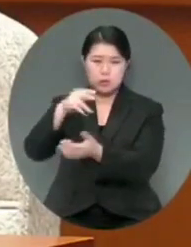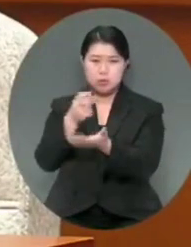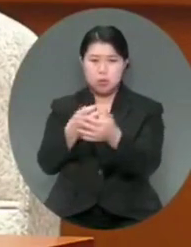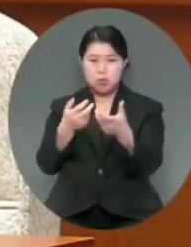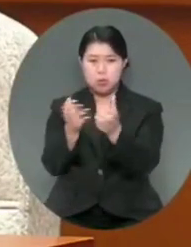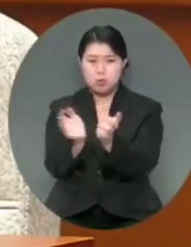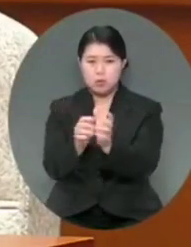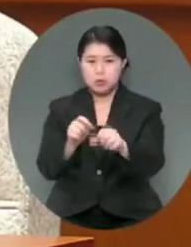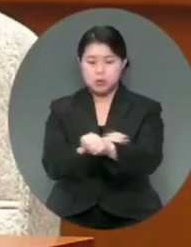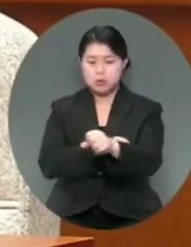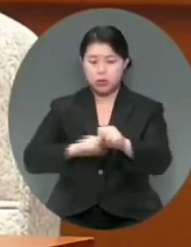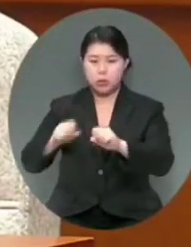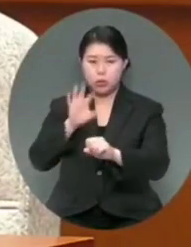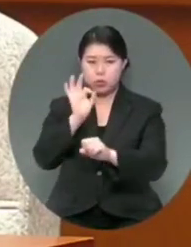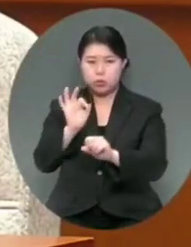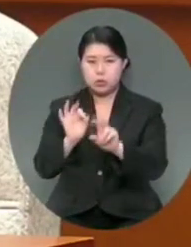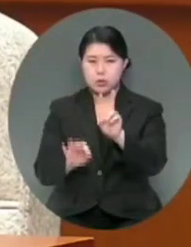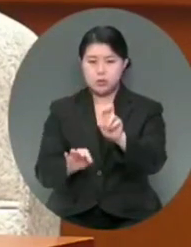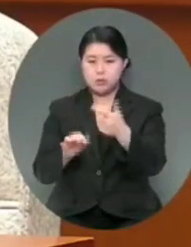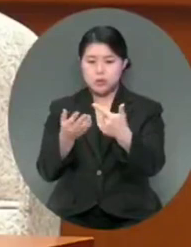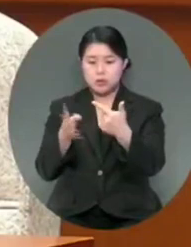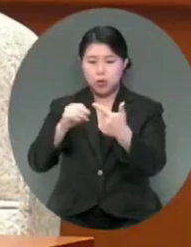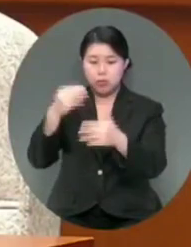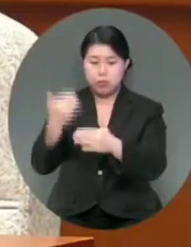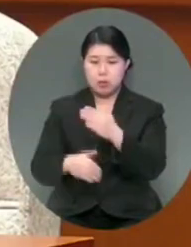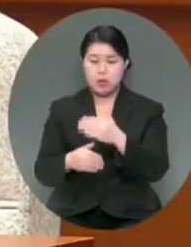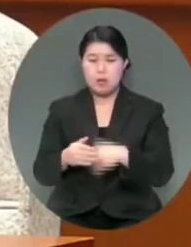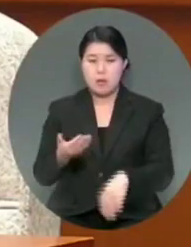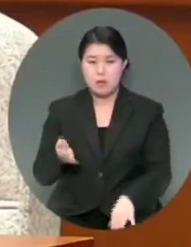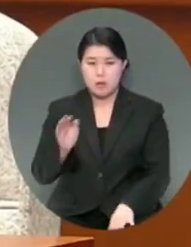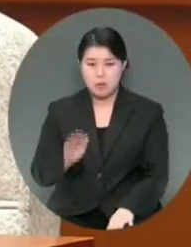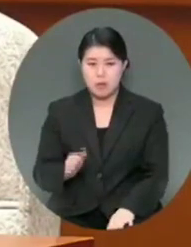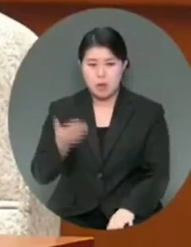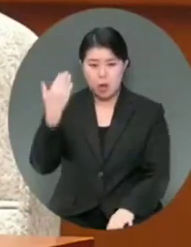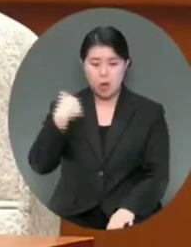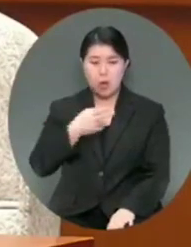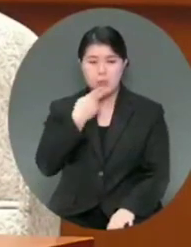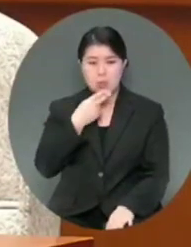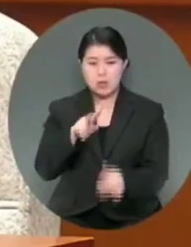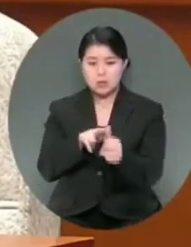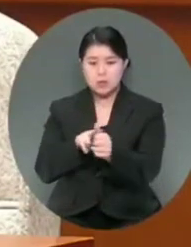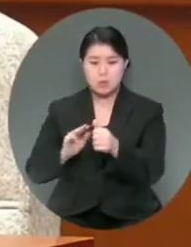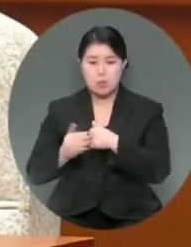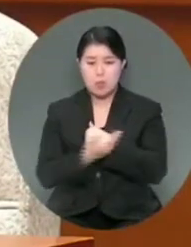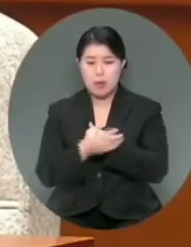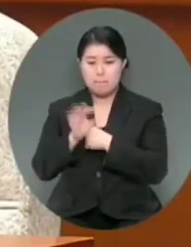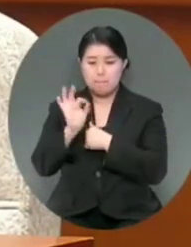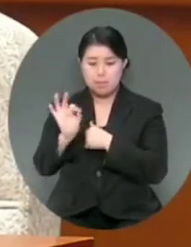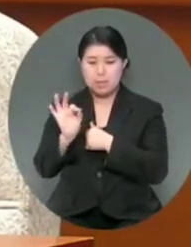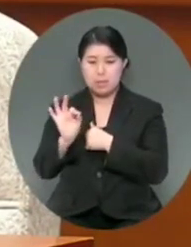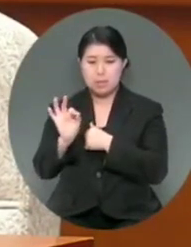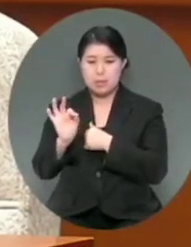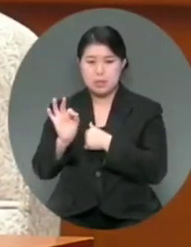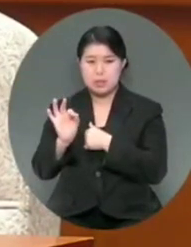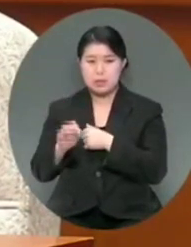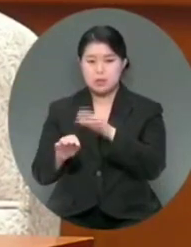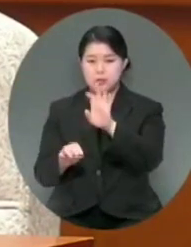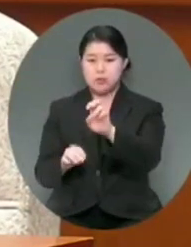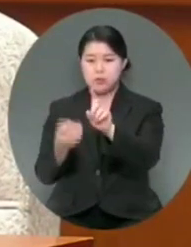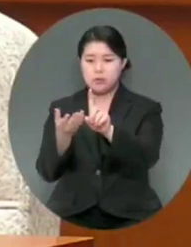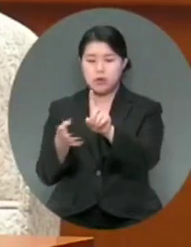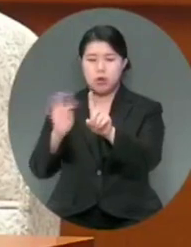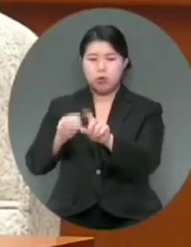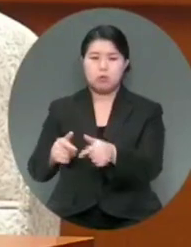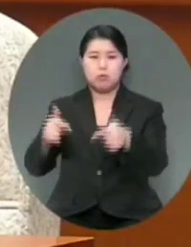법무부는 논란이 된 특수활동비를 27억 감액했는데 전에 없었던 이 정보보안비 항목으로 오히려